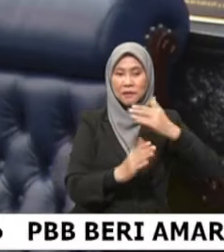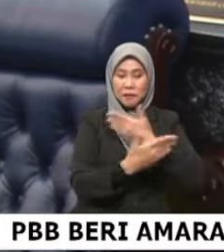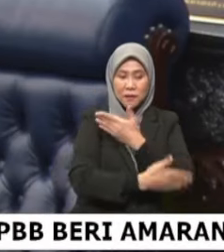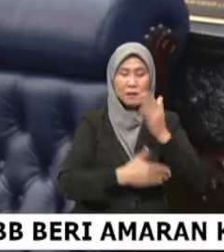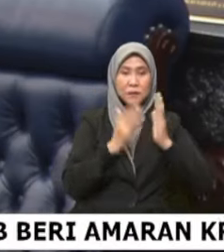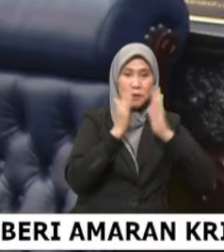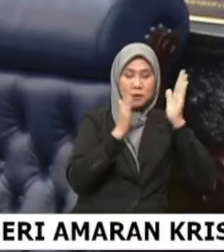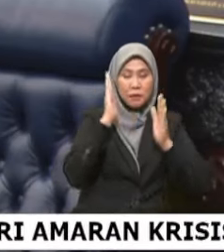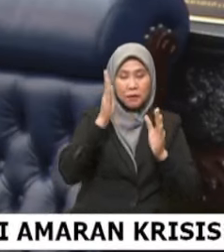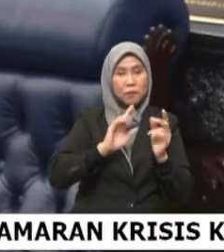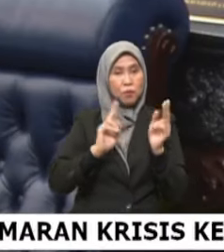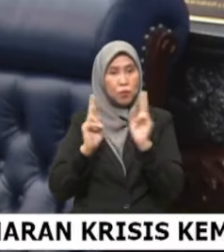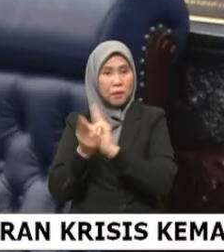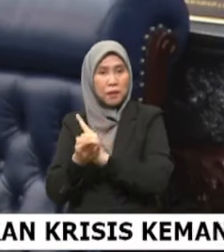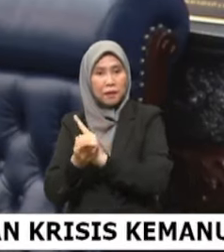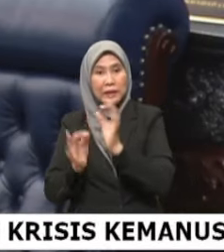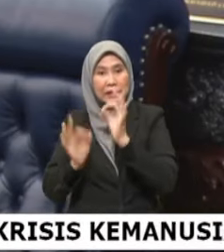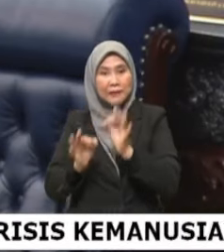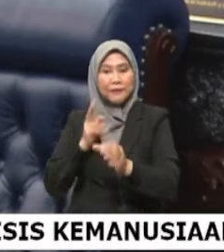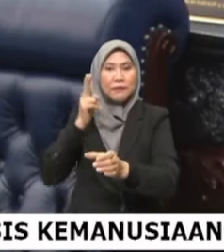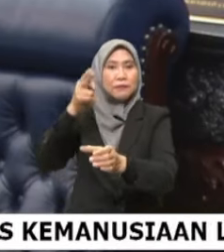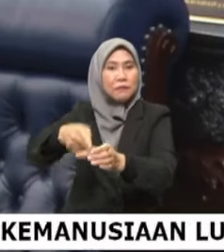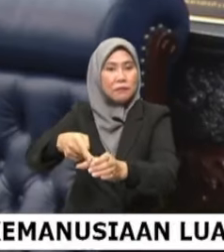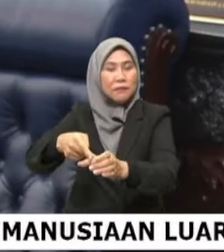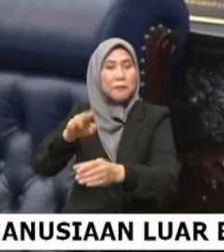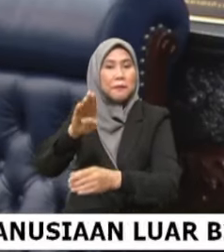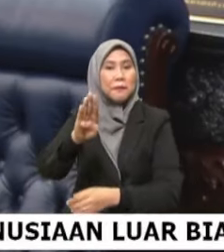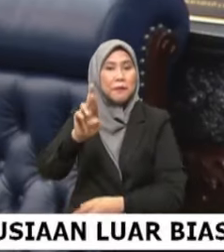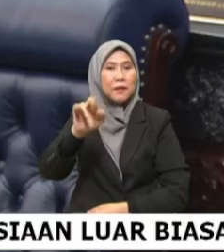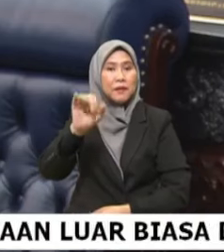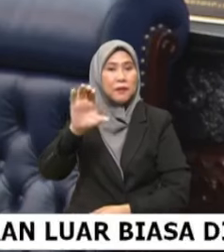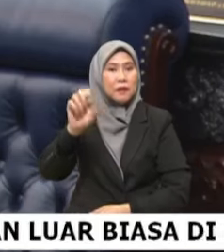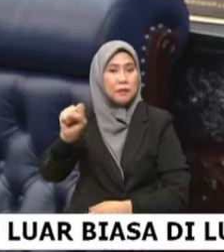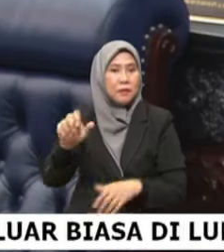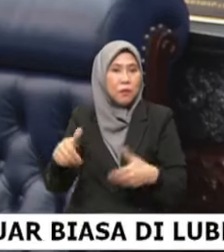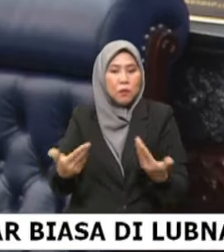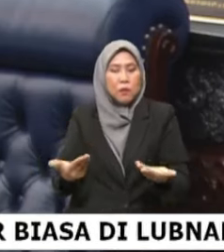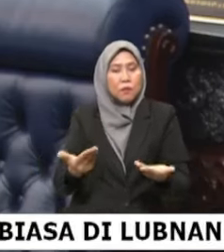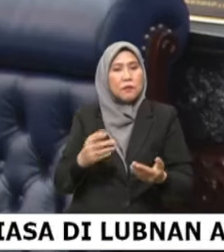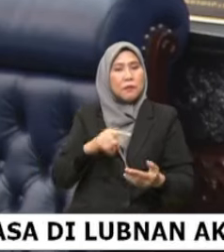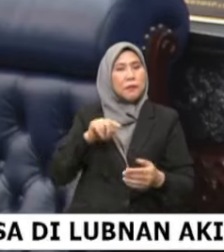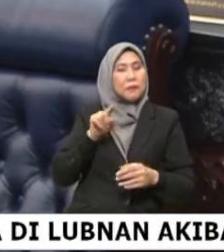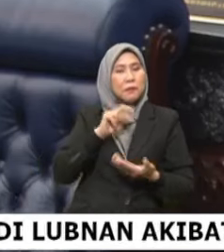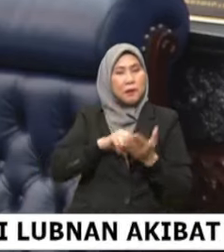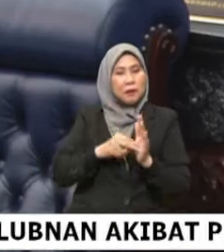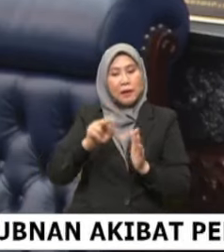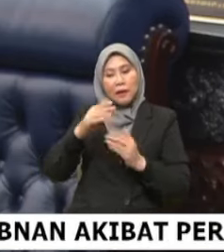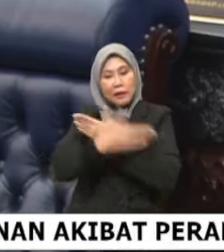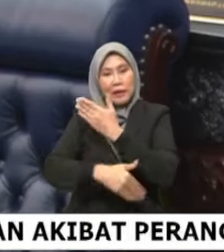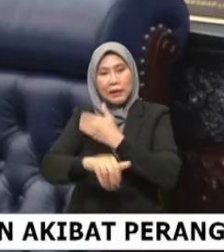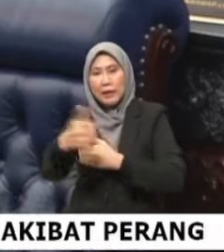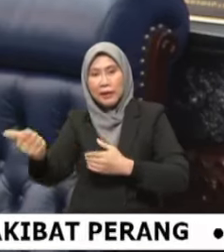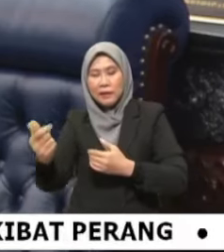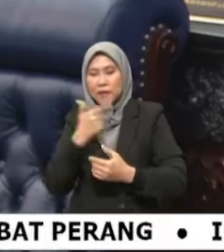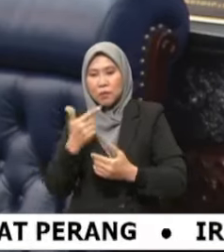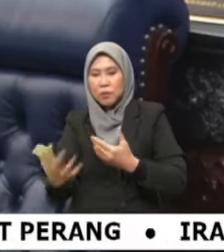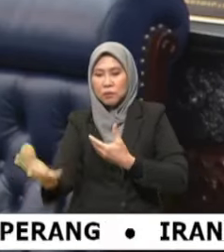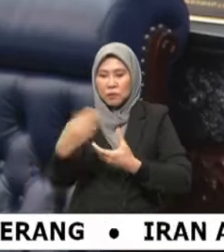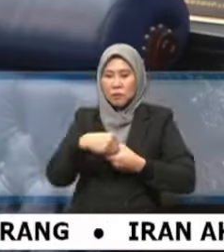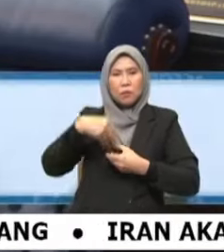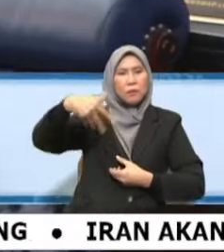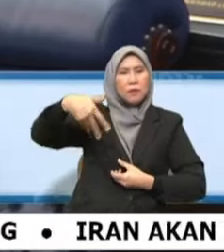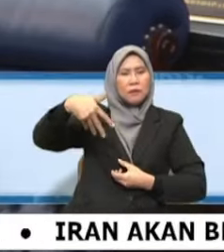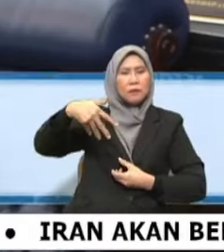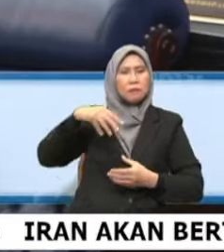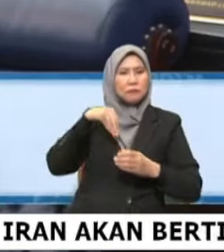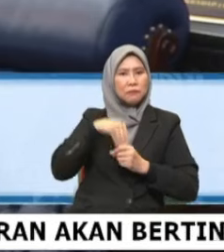apabila kita menyertai BRICS dan sejauh mana ia akan menjamin agar negara-negara lain tidak akan mencampuri